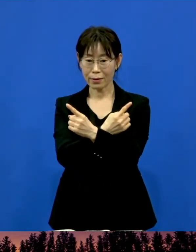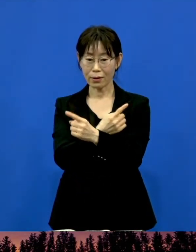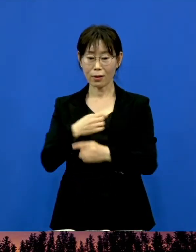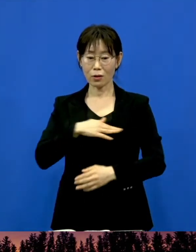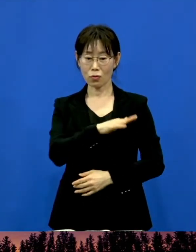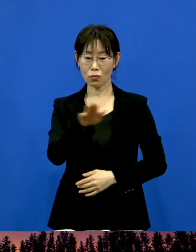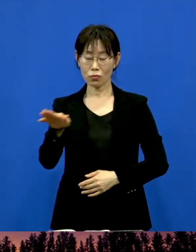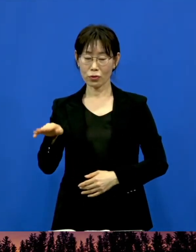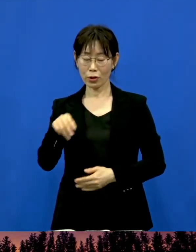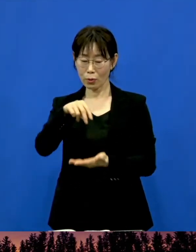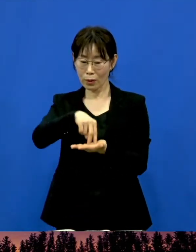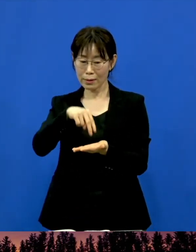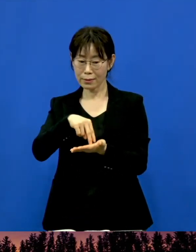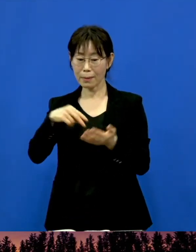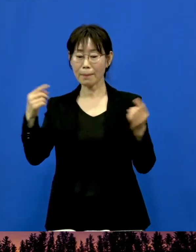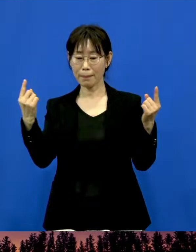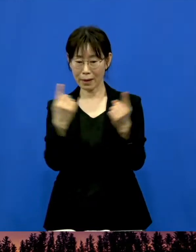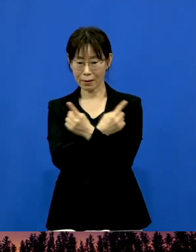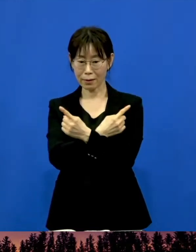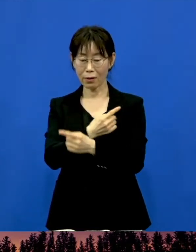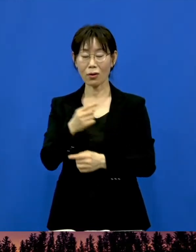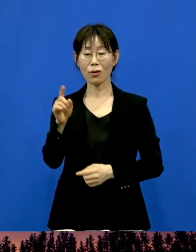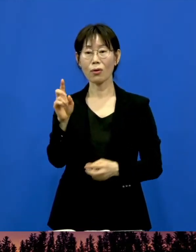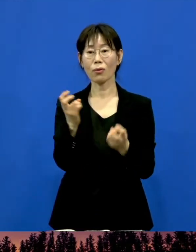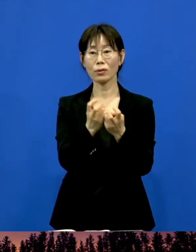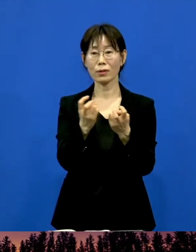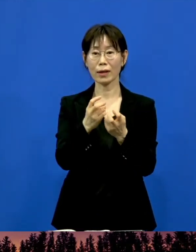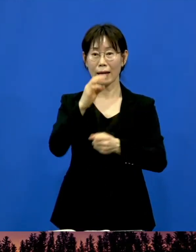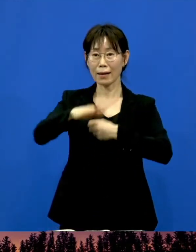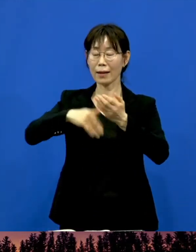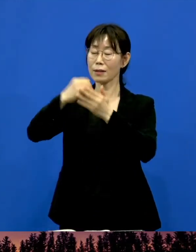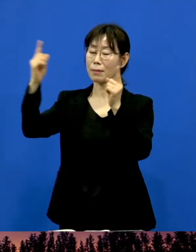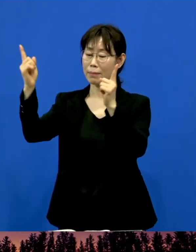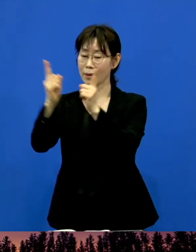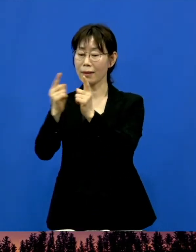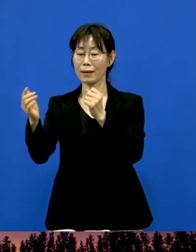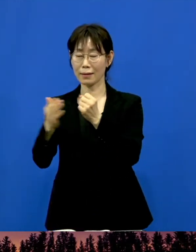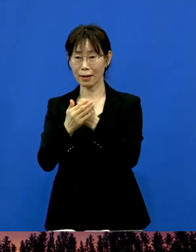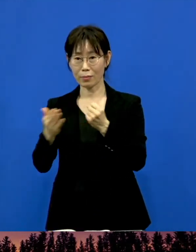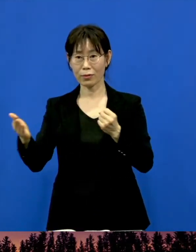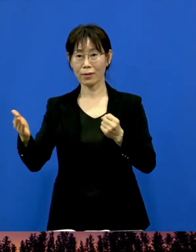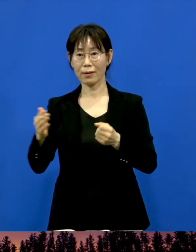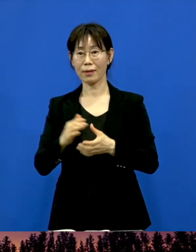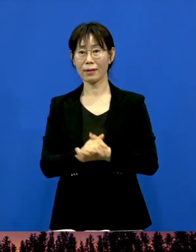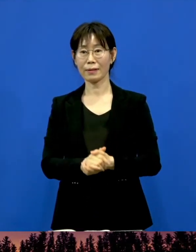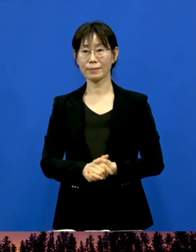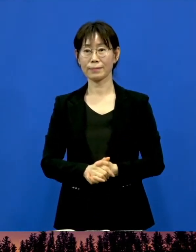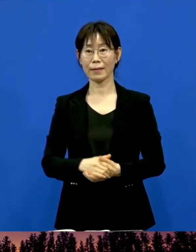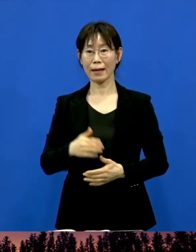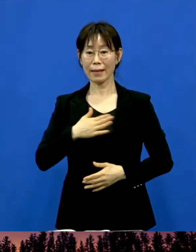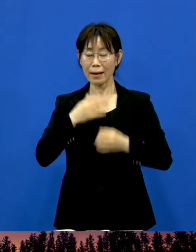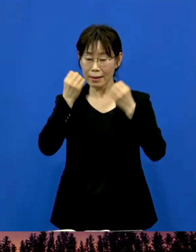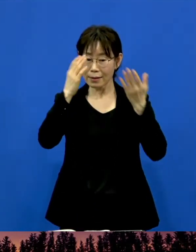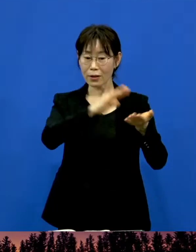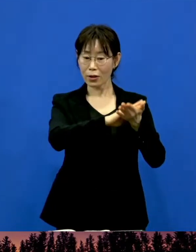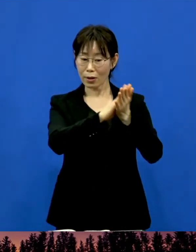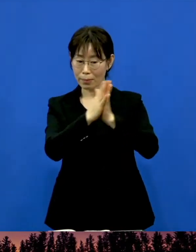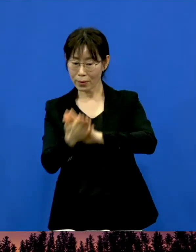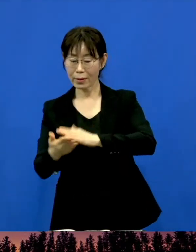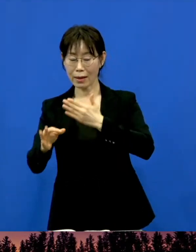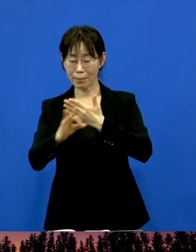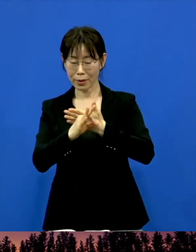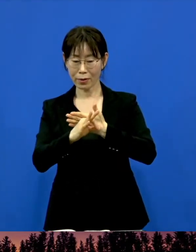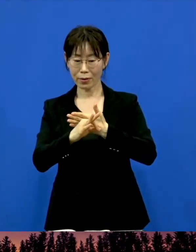우리의 시선이 달라지는 거예요. 평가하는 게 달라지는 것입니다. 내가 새롭게 되면 나를 둘러싼 모든